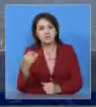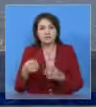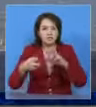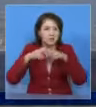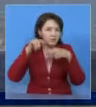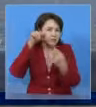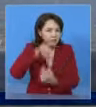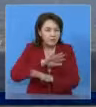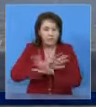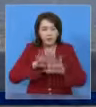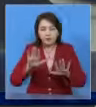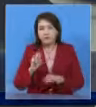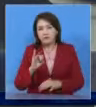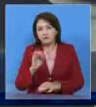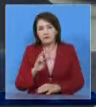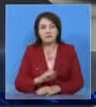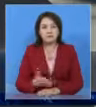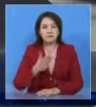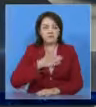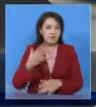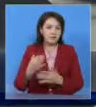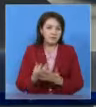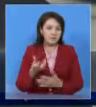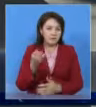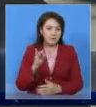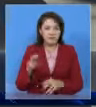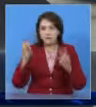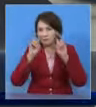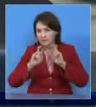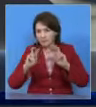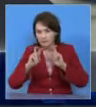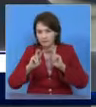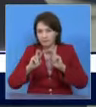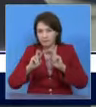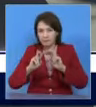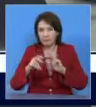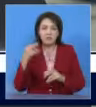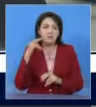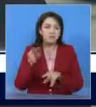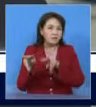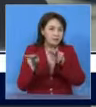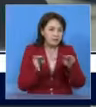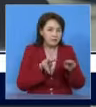соответствовала установленным требованиям. Нами при проверке и контроле